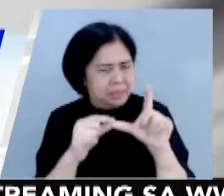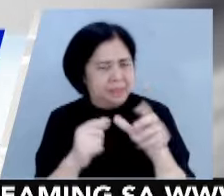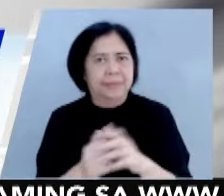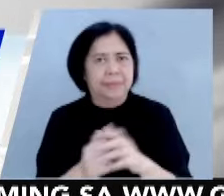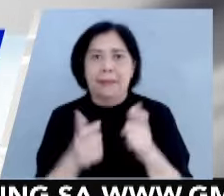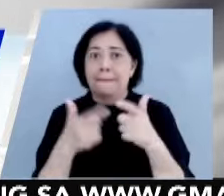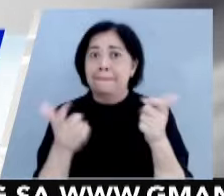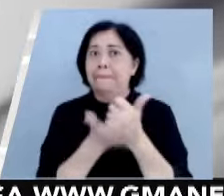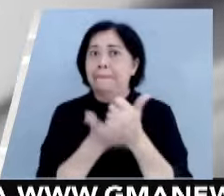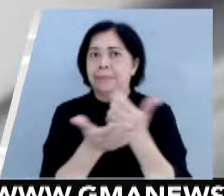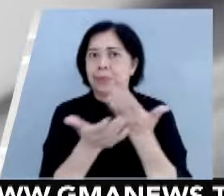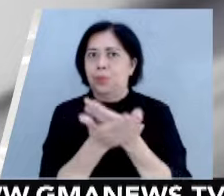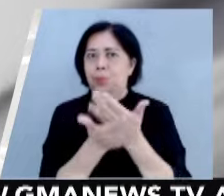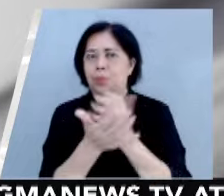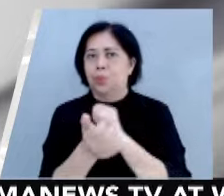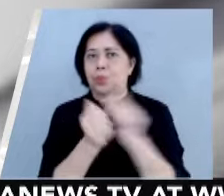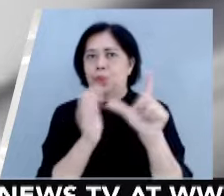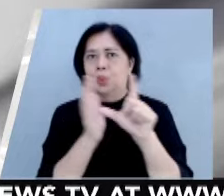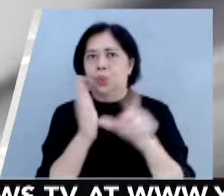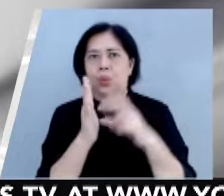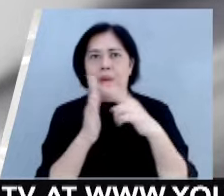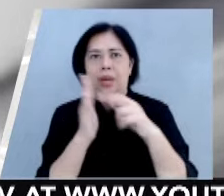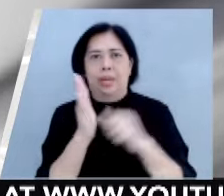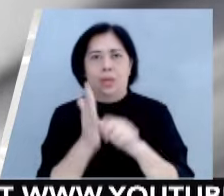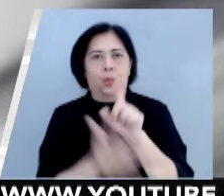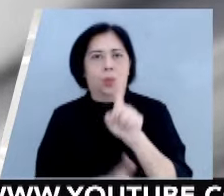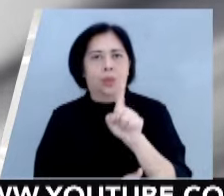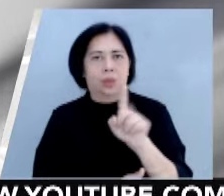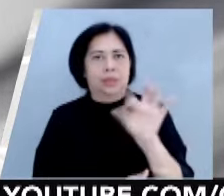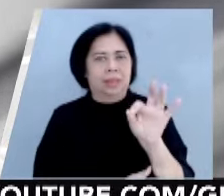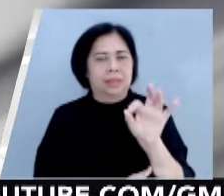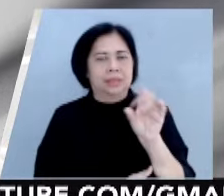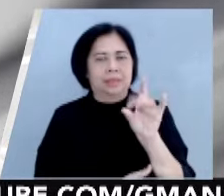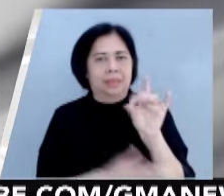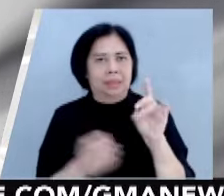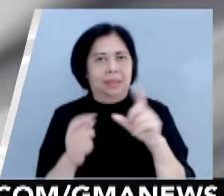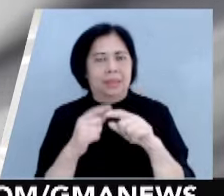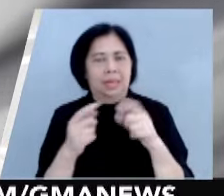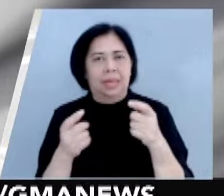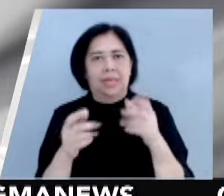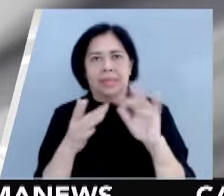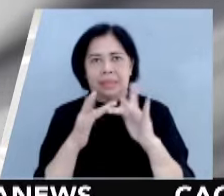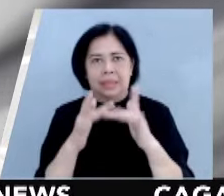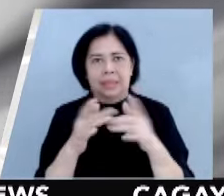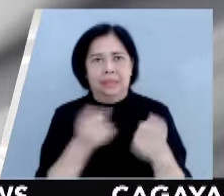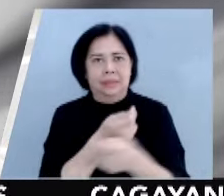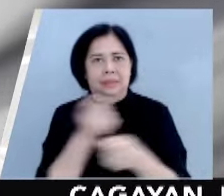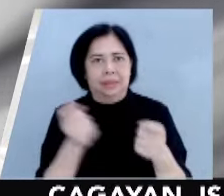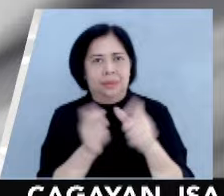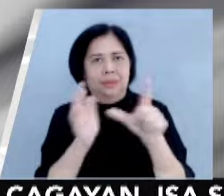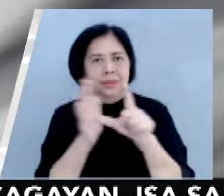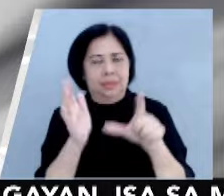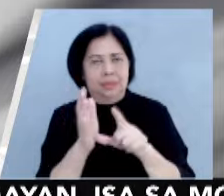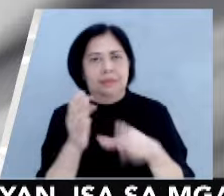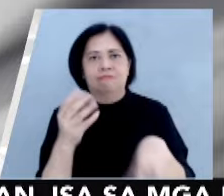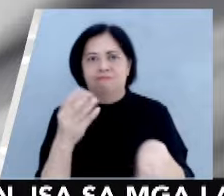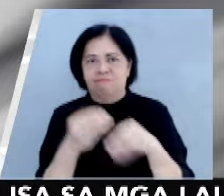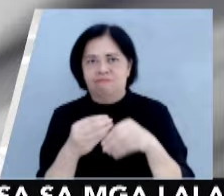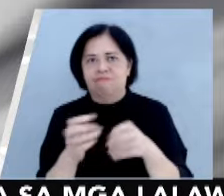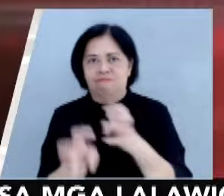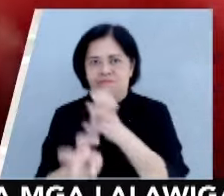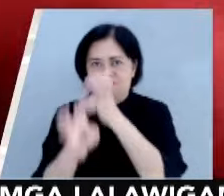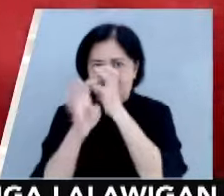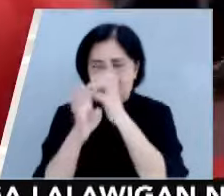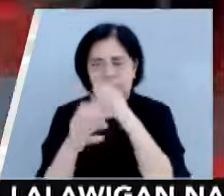pasang batas na RA 11967 o Internet Transaction Act para magkaroon ng dagdag ng ipin ang batas kontra